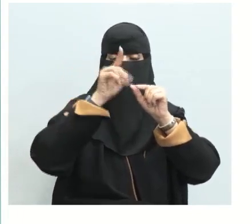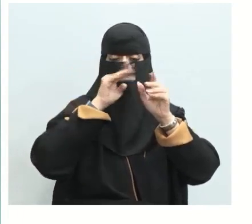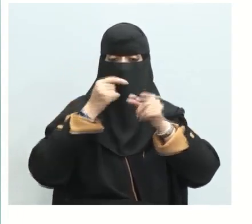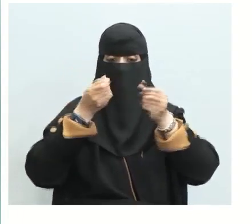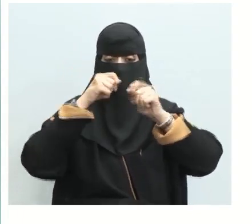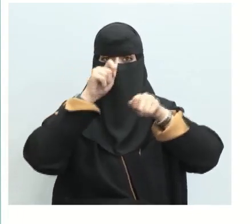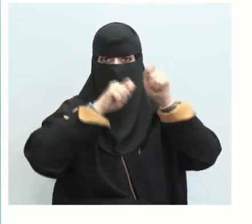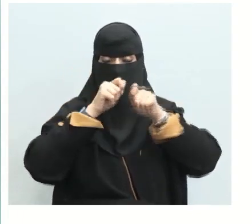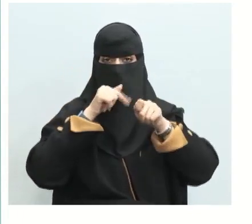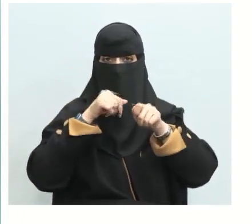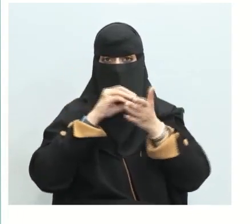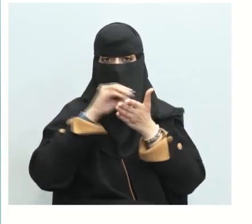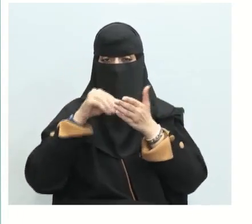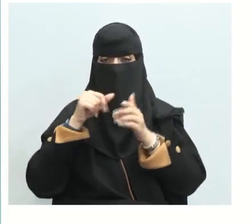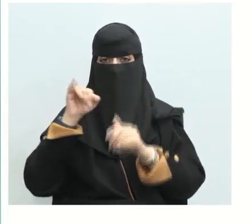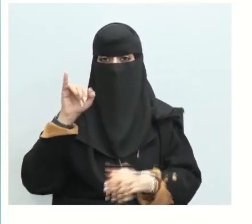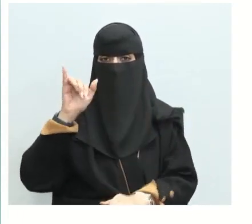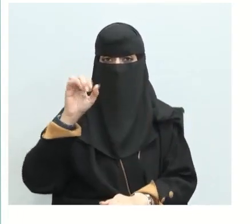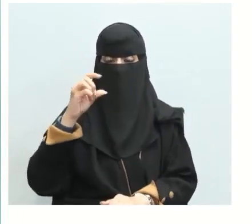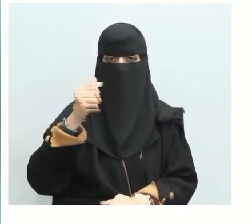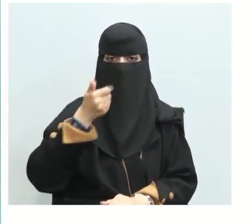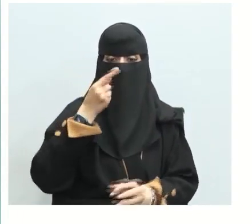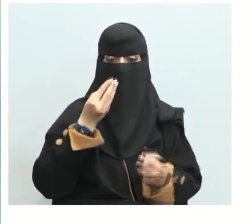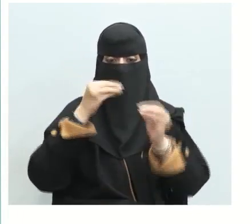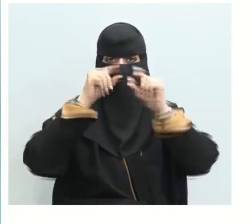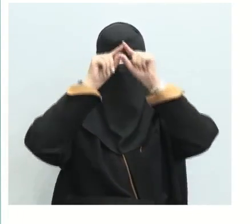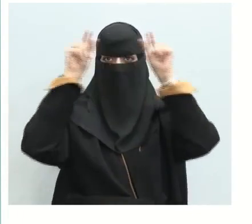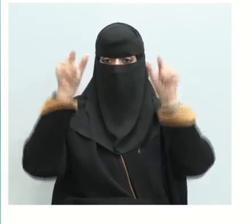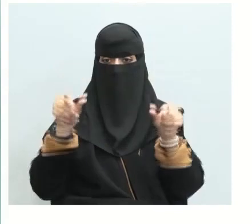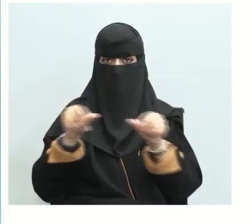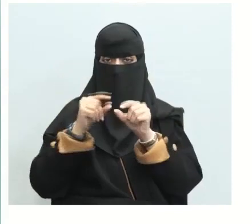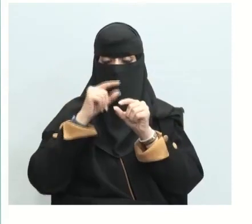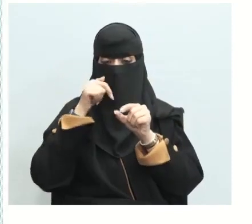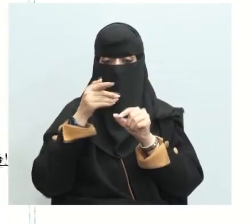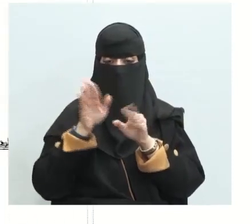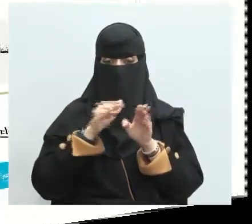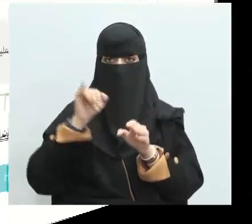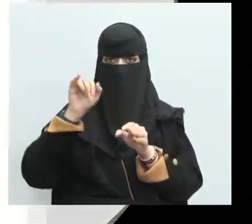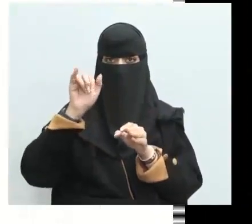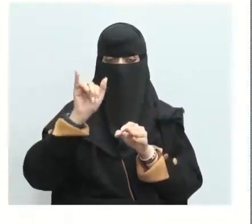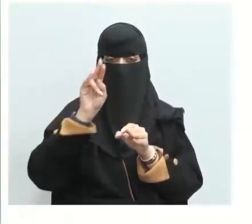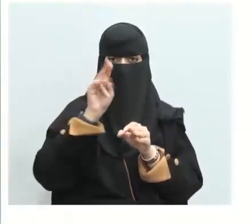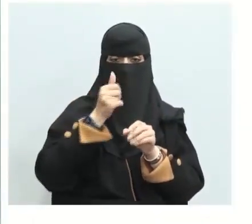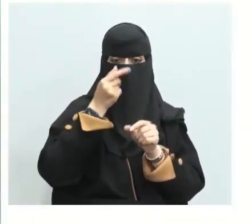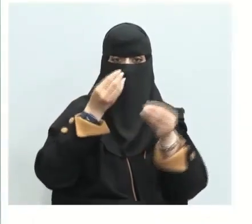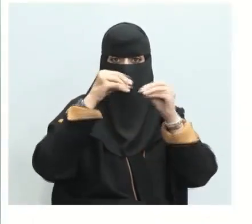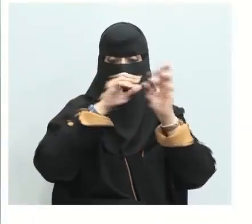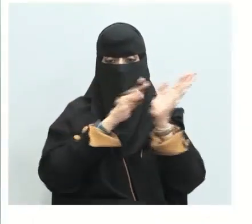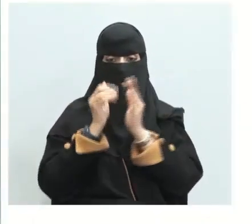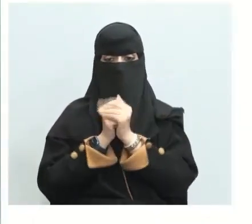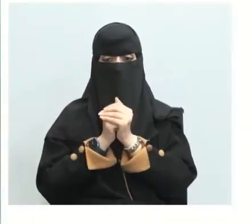الوسائط ميديا. عند إضافة إطار العرض نقوم باستخدام الوسم ميتا داخل مقطع الـ